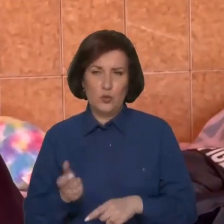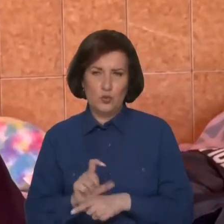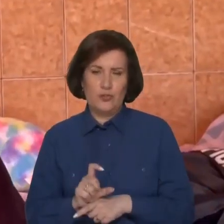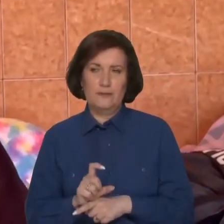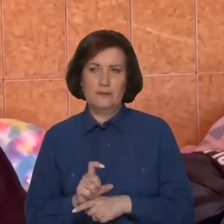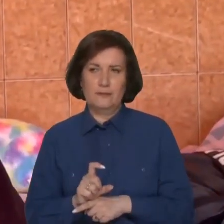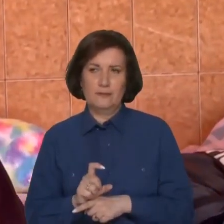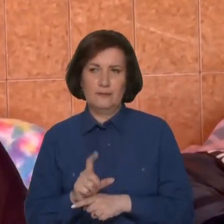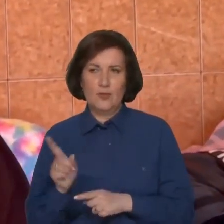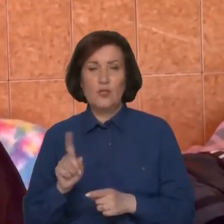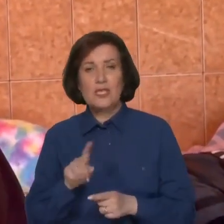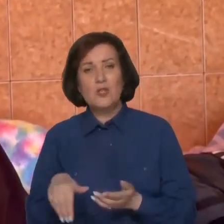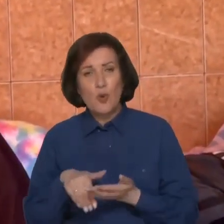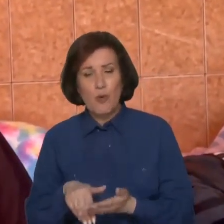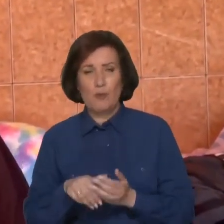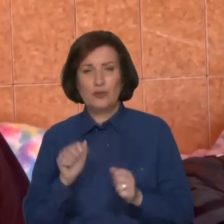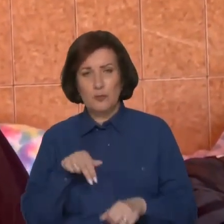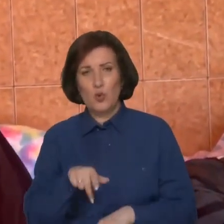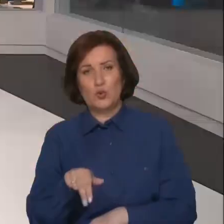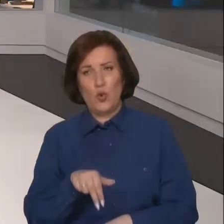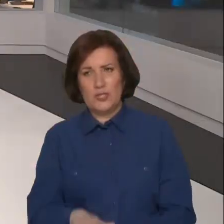що їм допоможу, що вона зможе